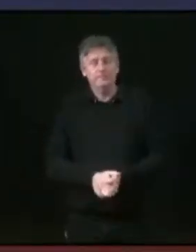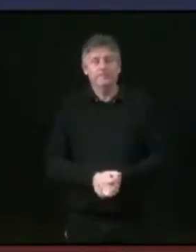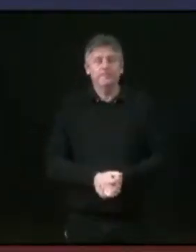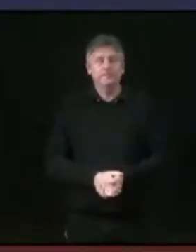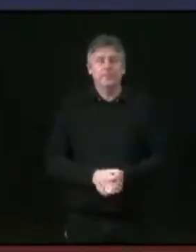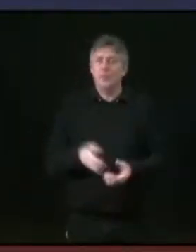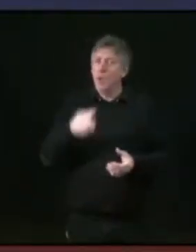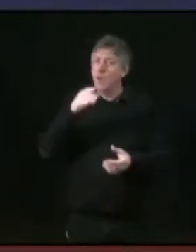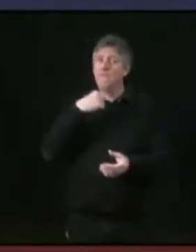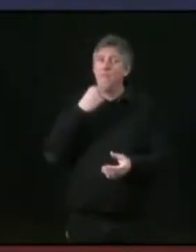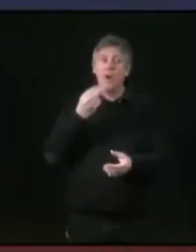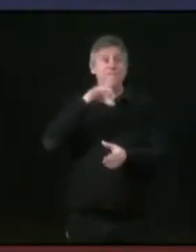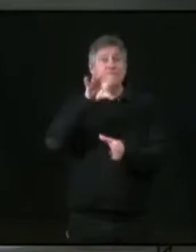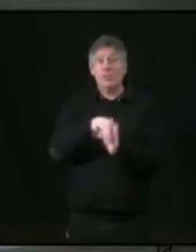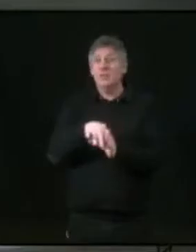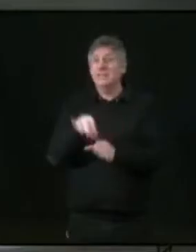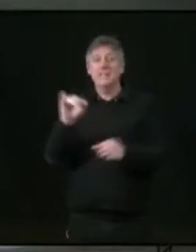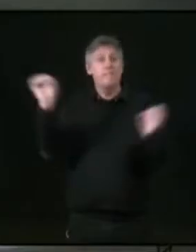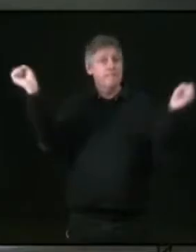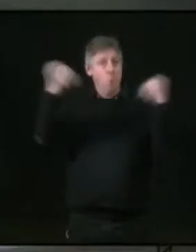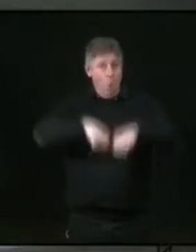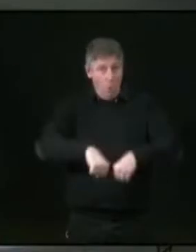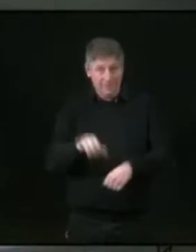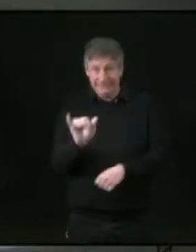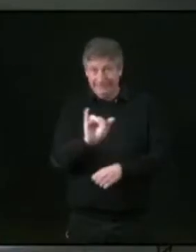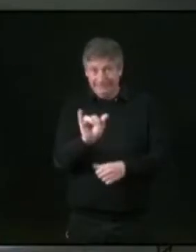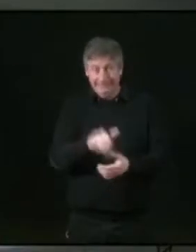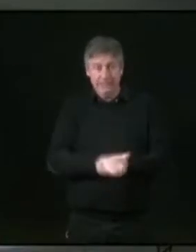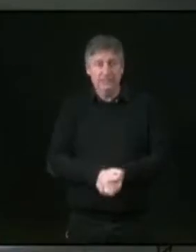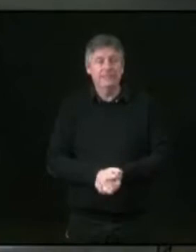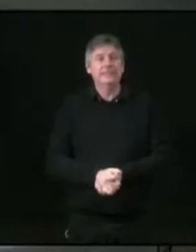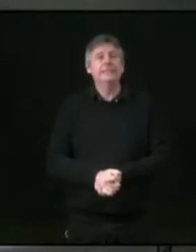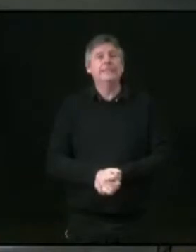Je mets aux voix. Qui vote pour?